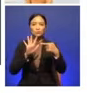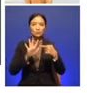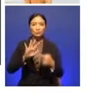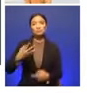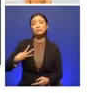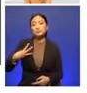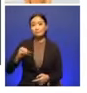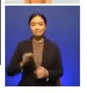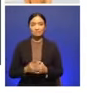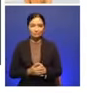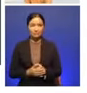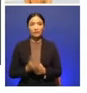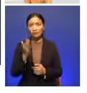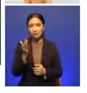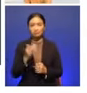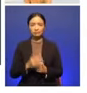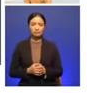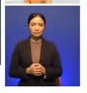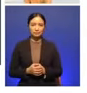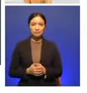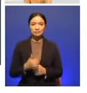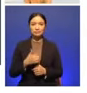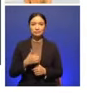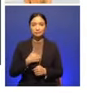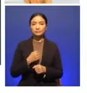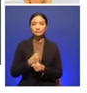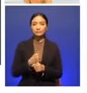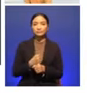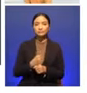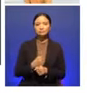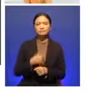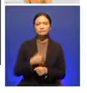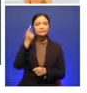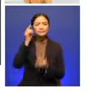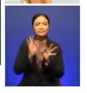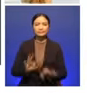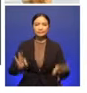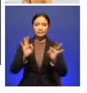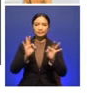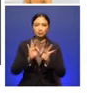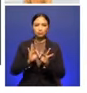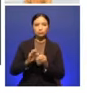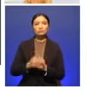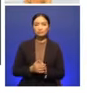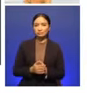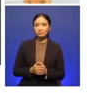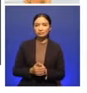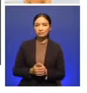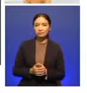องดูเวลานะครับงานที่เราคิดว่ามีความสำคัญอย่างหนึ่งเมื่อกี้เราพูดถึงผู้ใหญ่